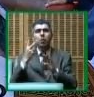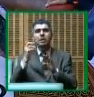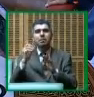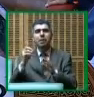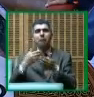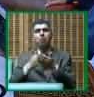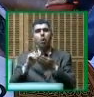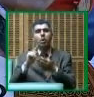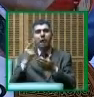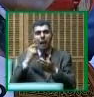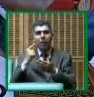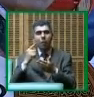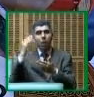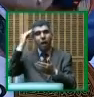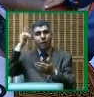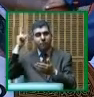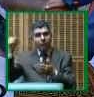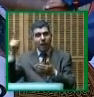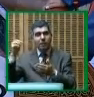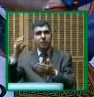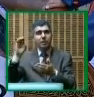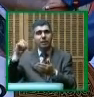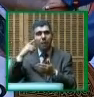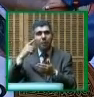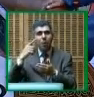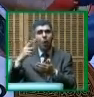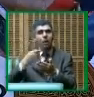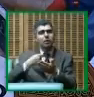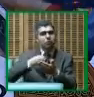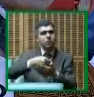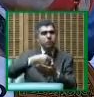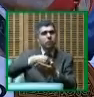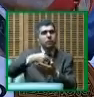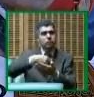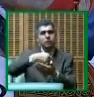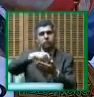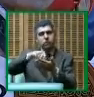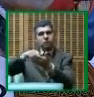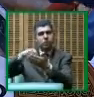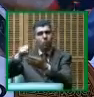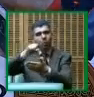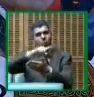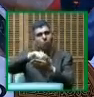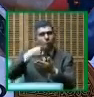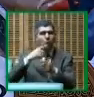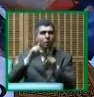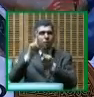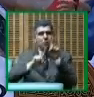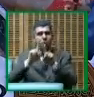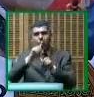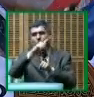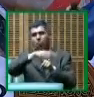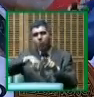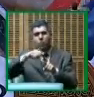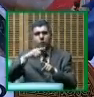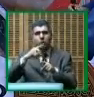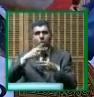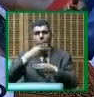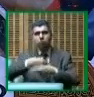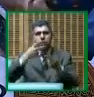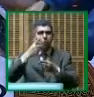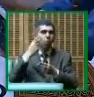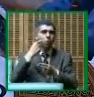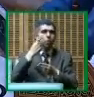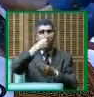ما تجيوش تغلطوا الناس هنا. هاد 800 مليون اللي تكلمتي عليها غير بين فاس والدار البيضاء صرفنا اكثر منها، فهاد الحكومه هذه